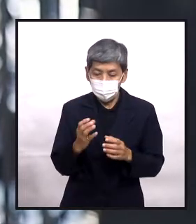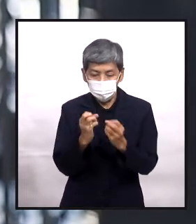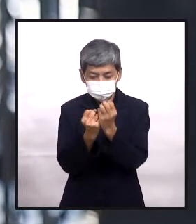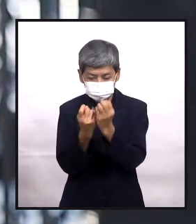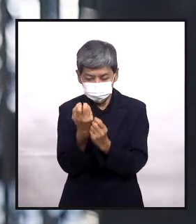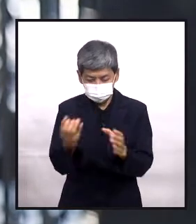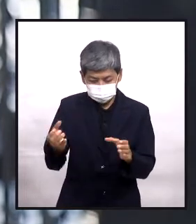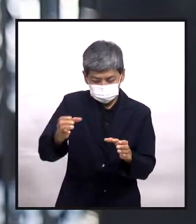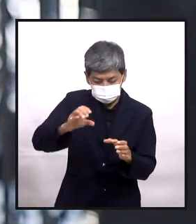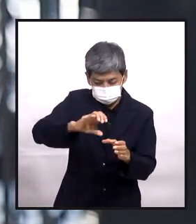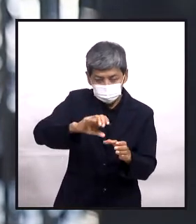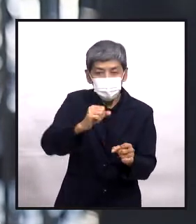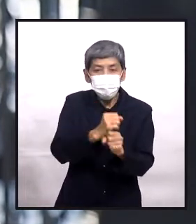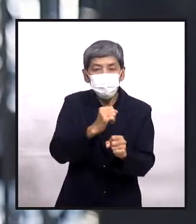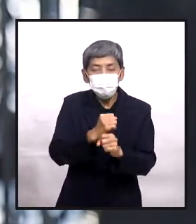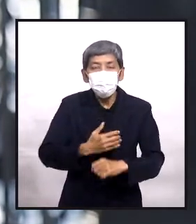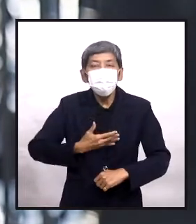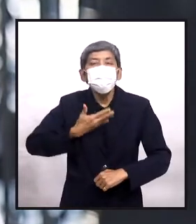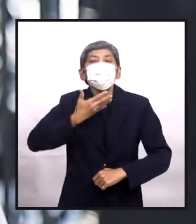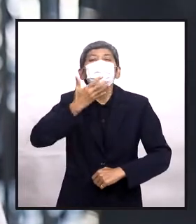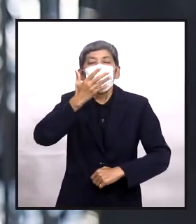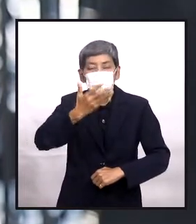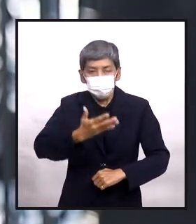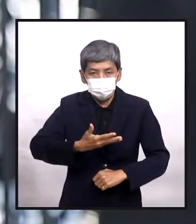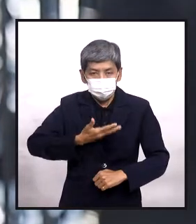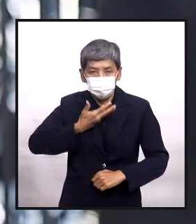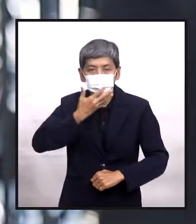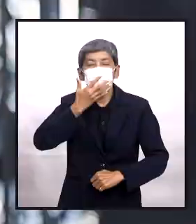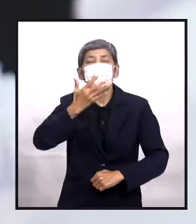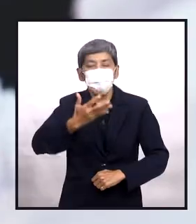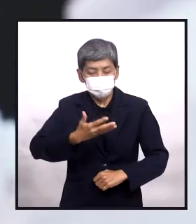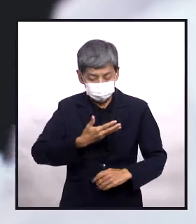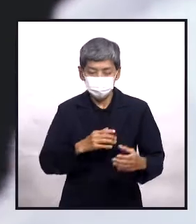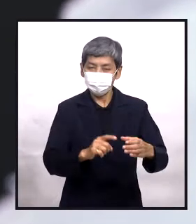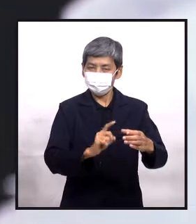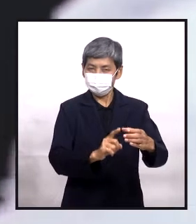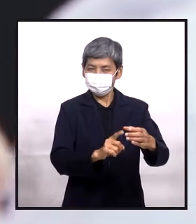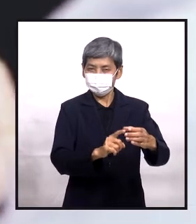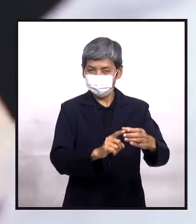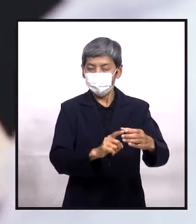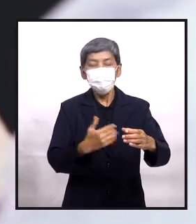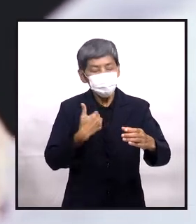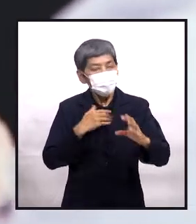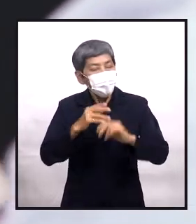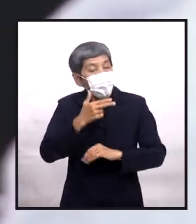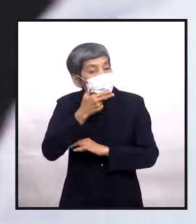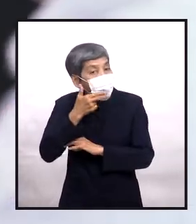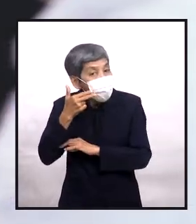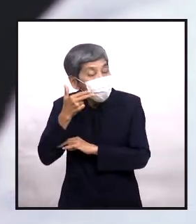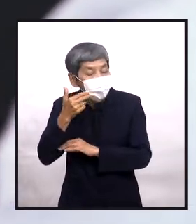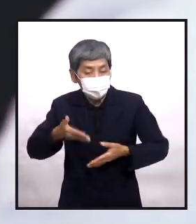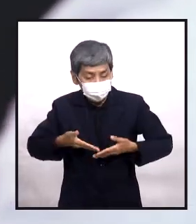าลงไปปุ๊บเนี่ยโซดาก็เป็นเหมือนดั่งลมหายใจพายพรองฟู่ขึ้นมาแล้วเป็นรสหวานหน่อยเนี่ย